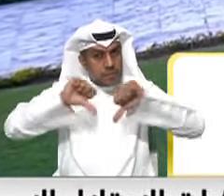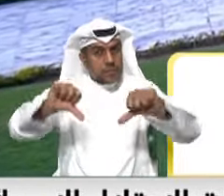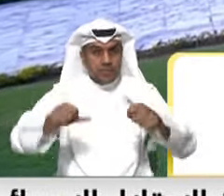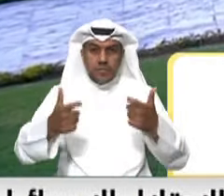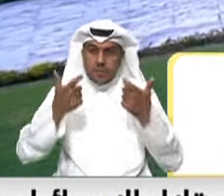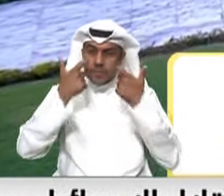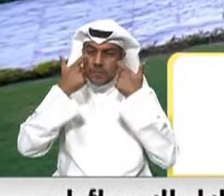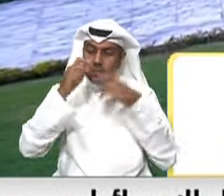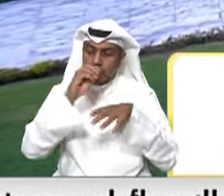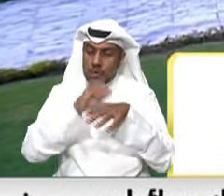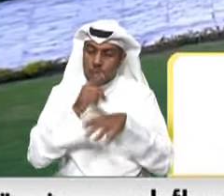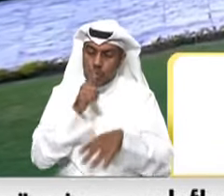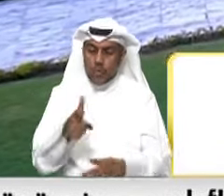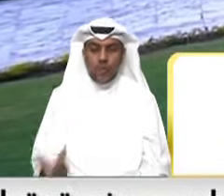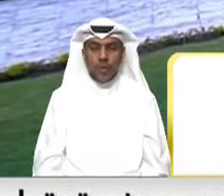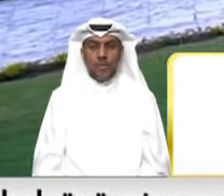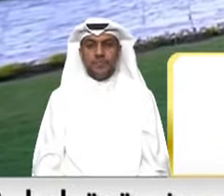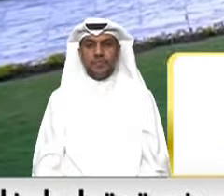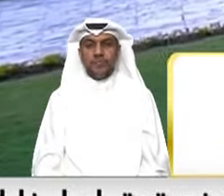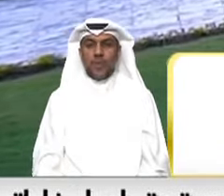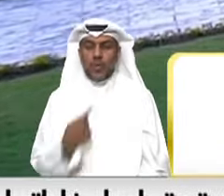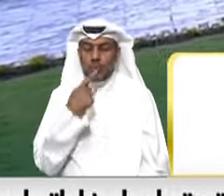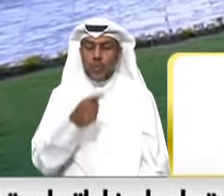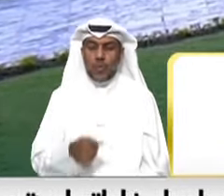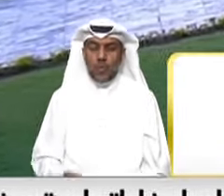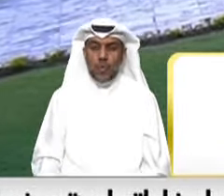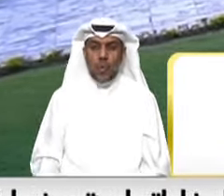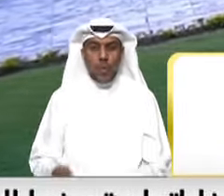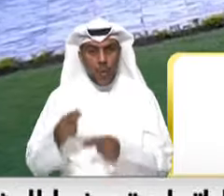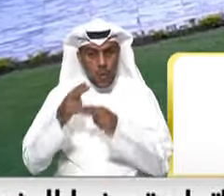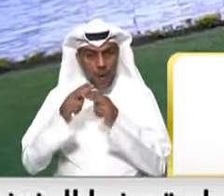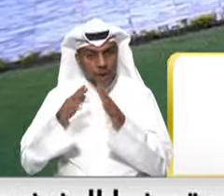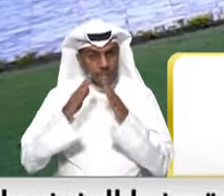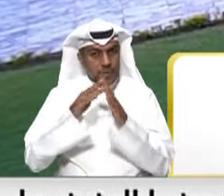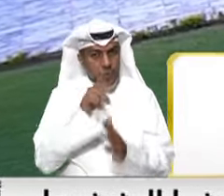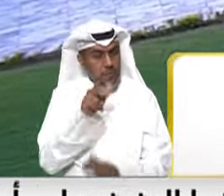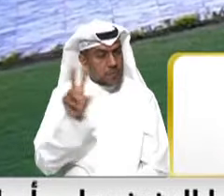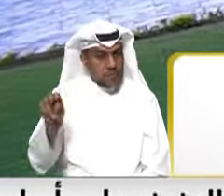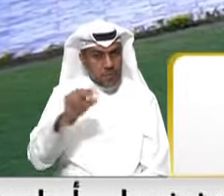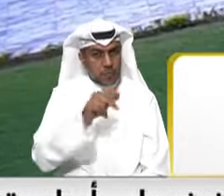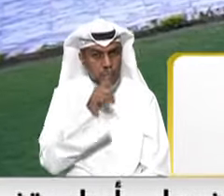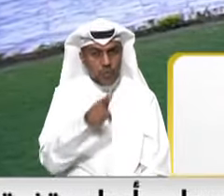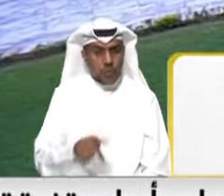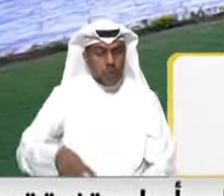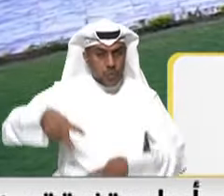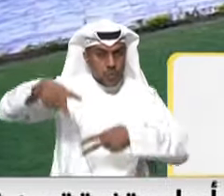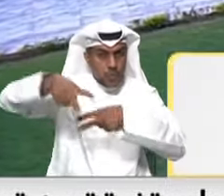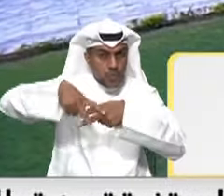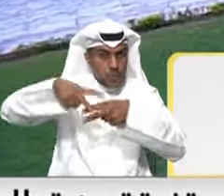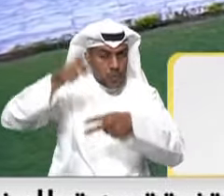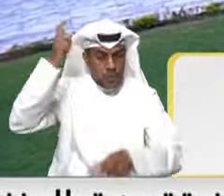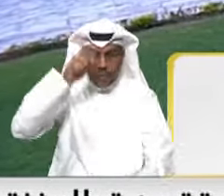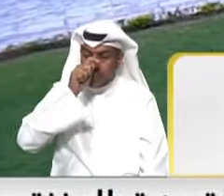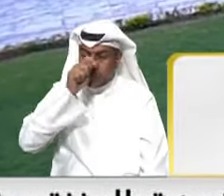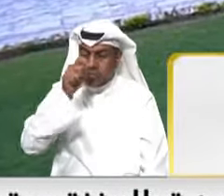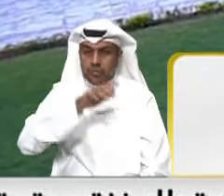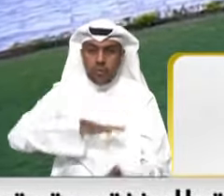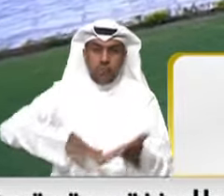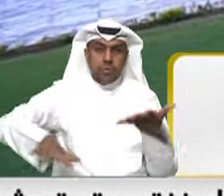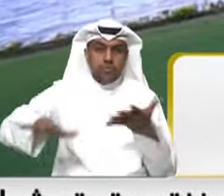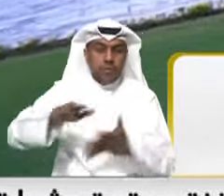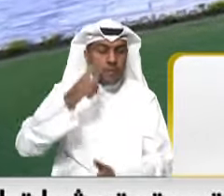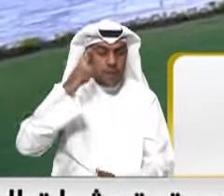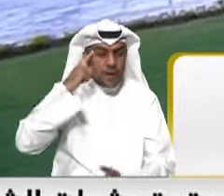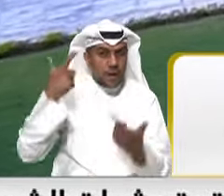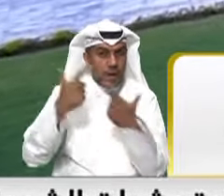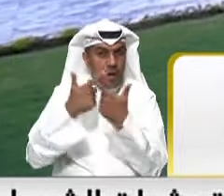مثل هذه الخطوة، كما أكد على خطورة الممارسات الإسرائيلية التي من شأنها توسيع رقعة